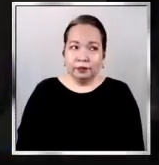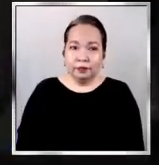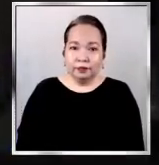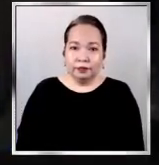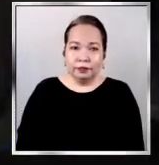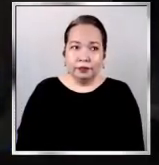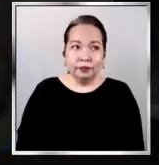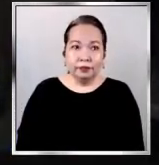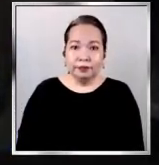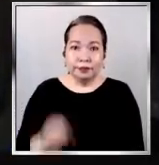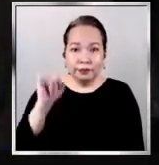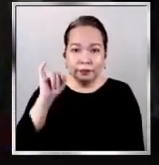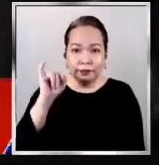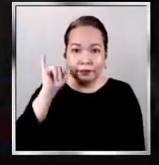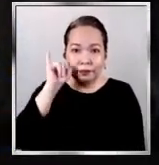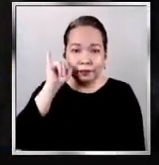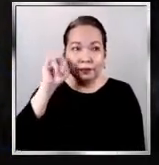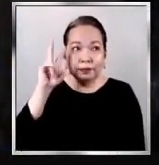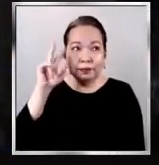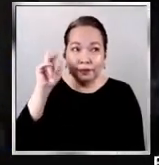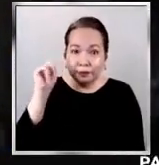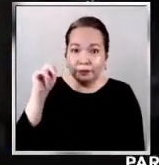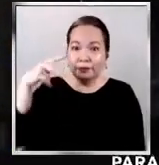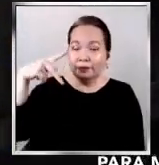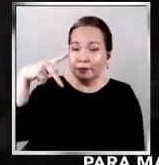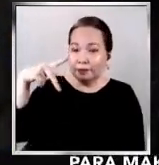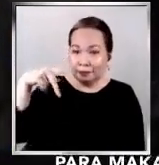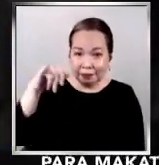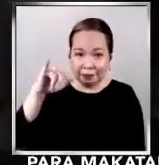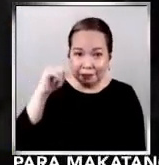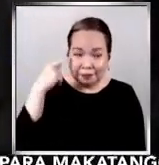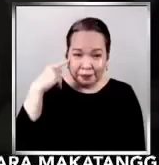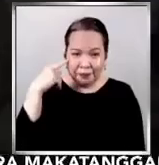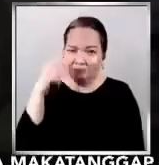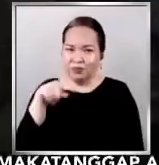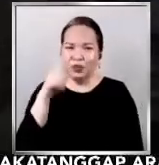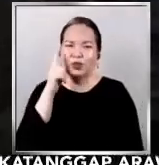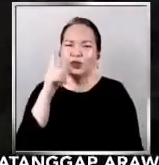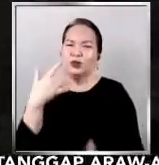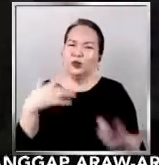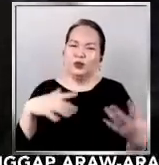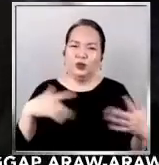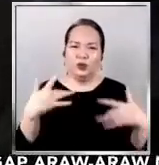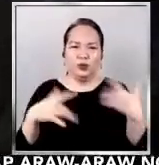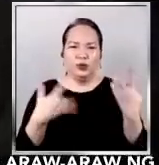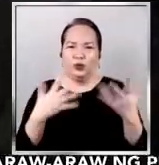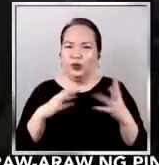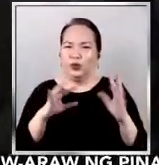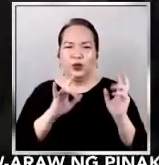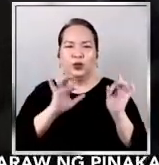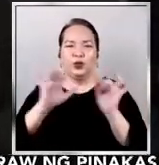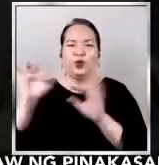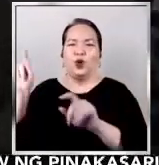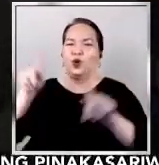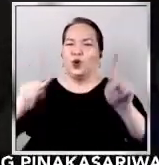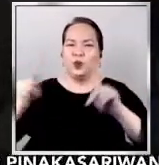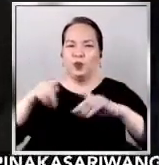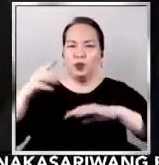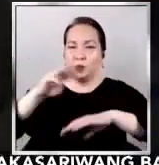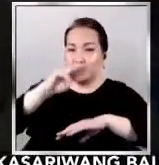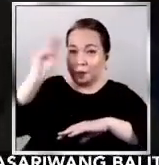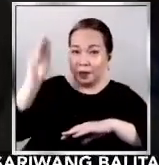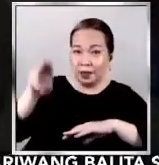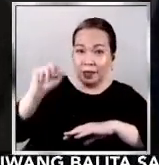Ivan, Pia, tila naging weekend getaway na naman nga itong Manila Dolomite Beach dahil dagsa na naman ang mga tao rito